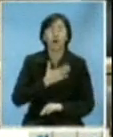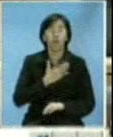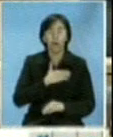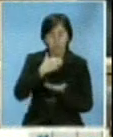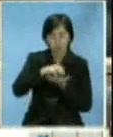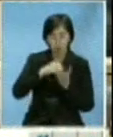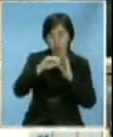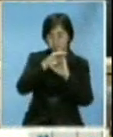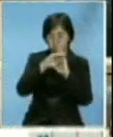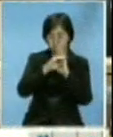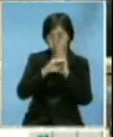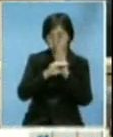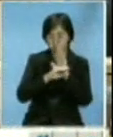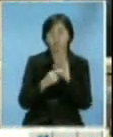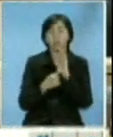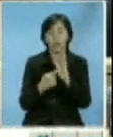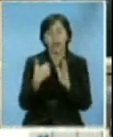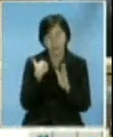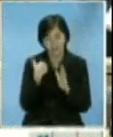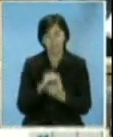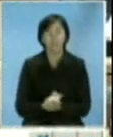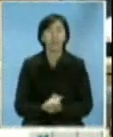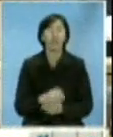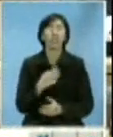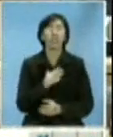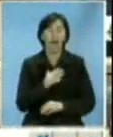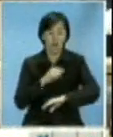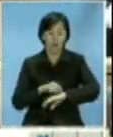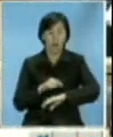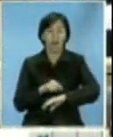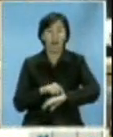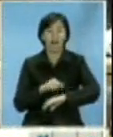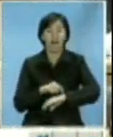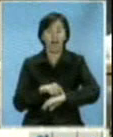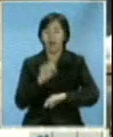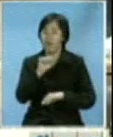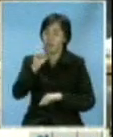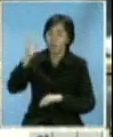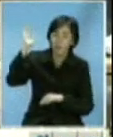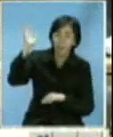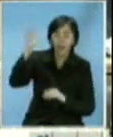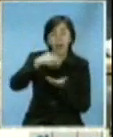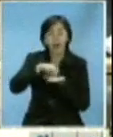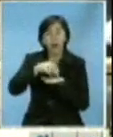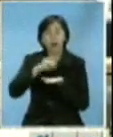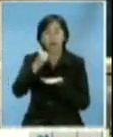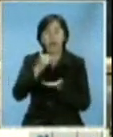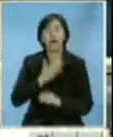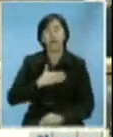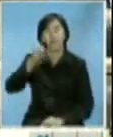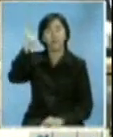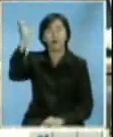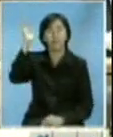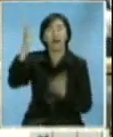อีกหลายประเด็นที่จะยกตัวอย่างแต่เพื่อจะได้ให้โอกาสแก่สมาชิกที่เหลืออยู่ผมก็ขอจบการ